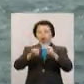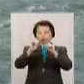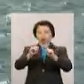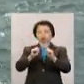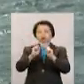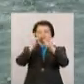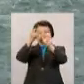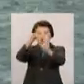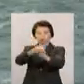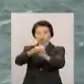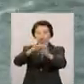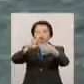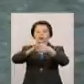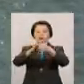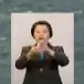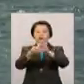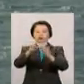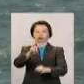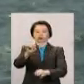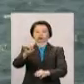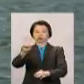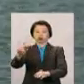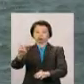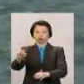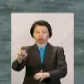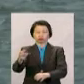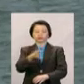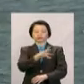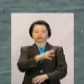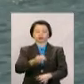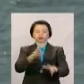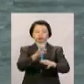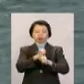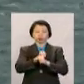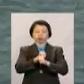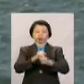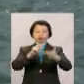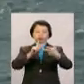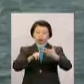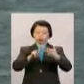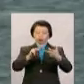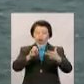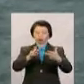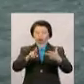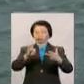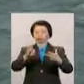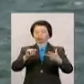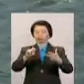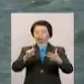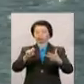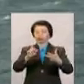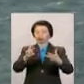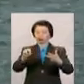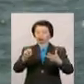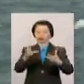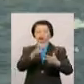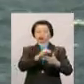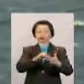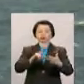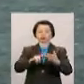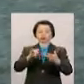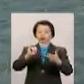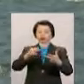ke temasya Olimpik 2020. Tidak ketinggalan untuk menyumbang pingat gangsa adalah Noor Fatin Soleha dan Ilham